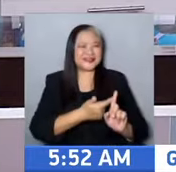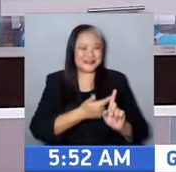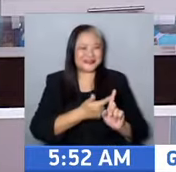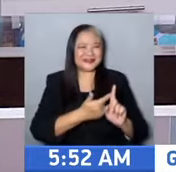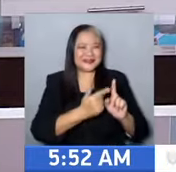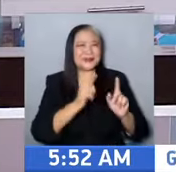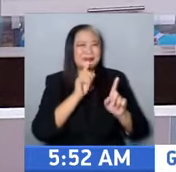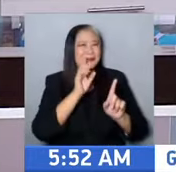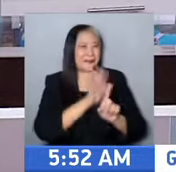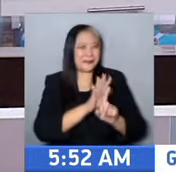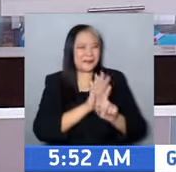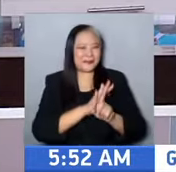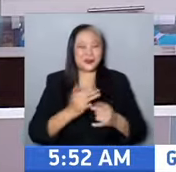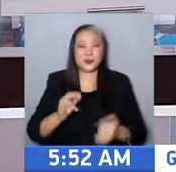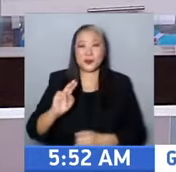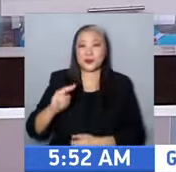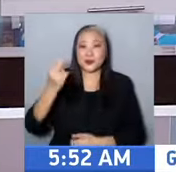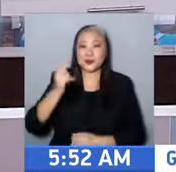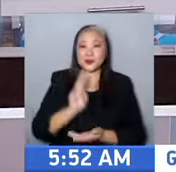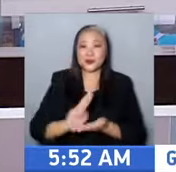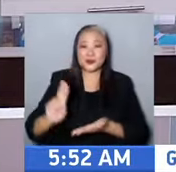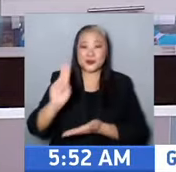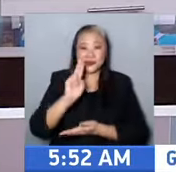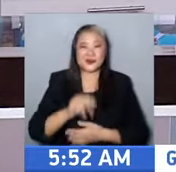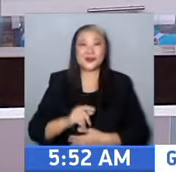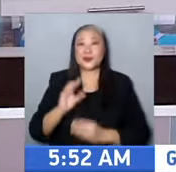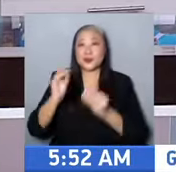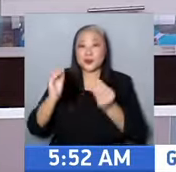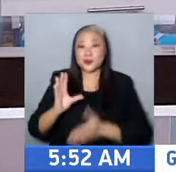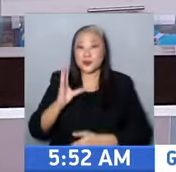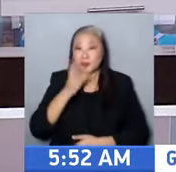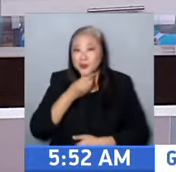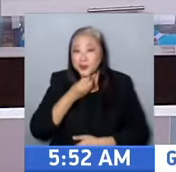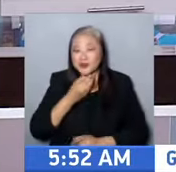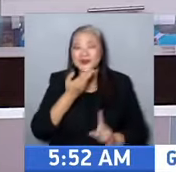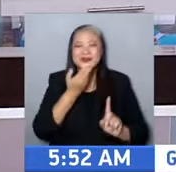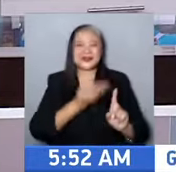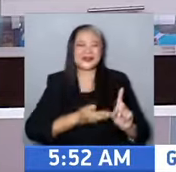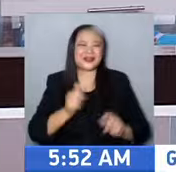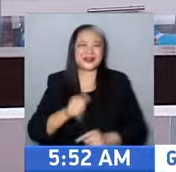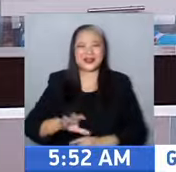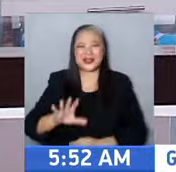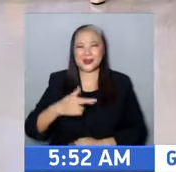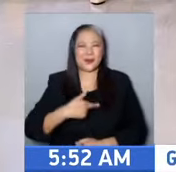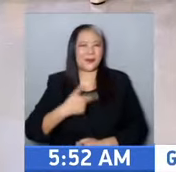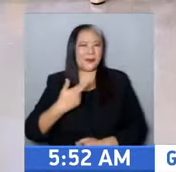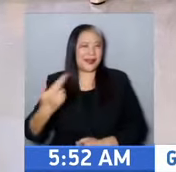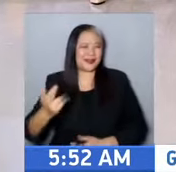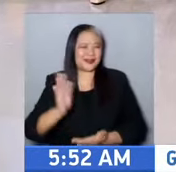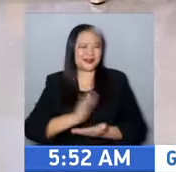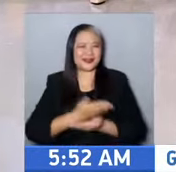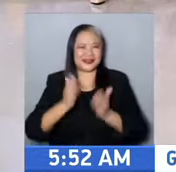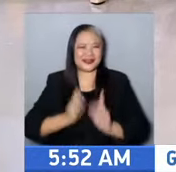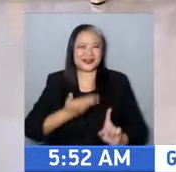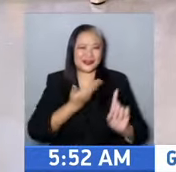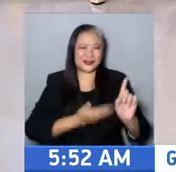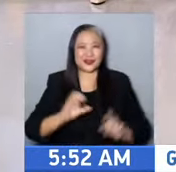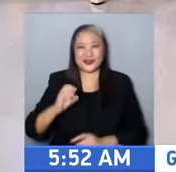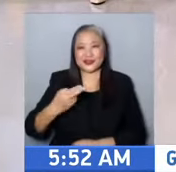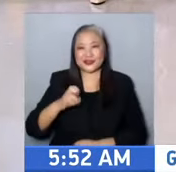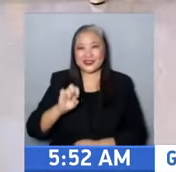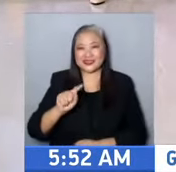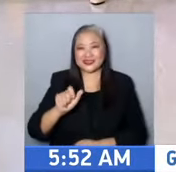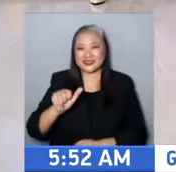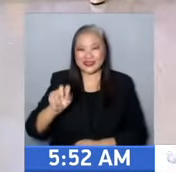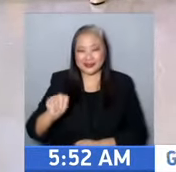University, ang ating magiging teacher, Asia's romantic balladeer, the sea. The one and only Christian Bautista. Yes, Christian